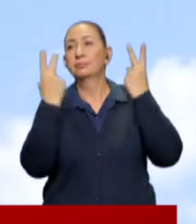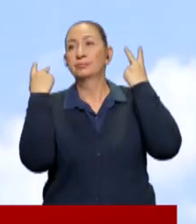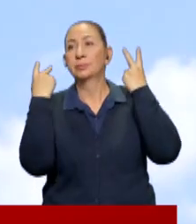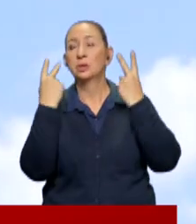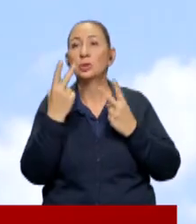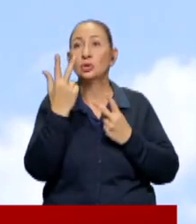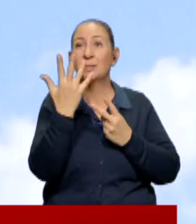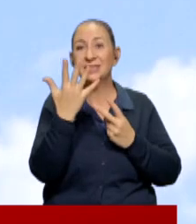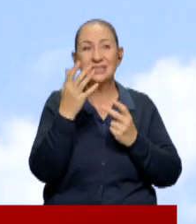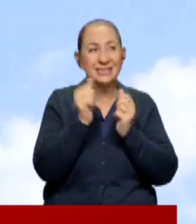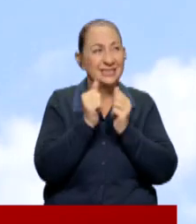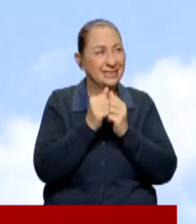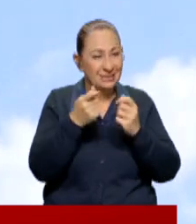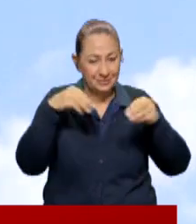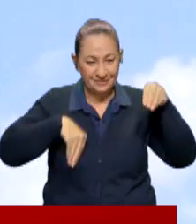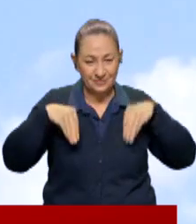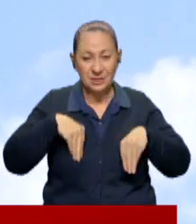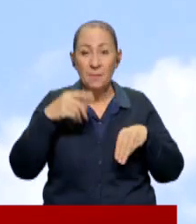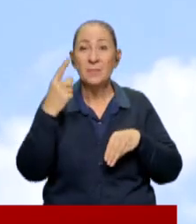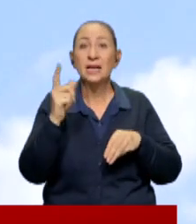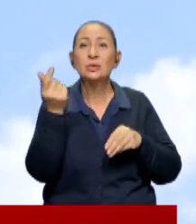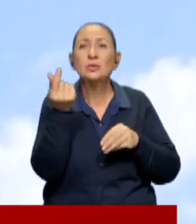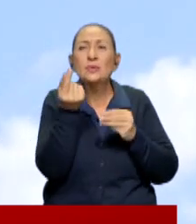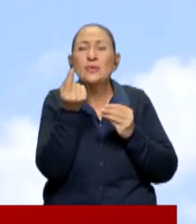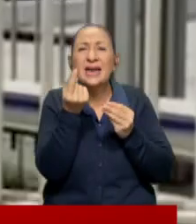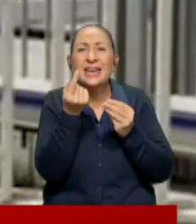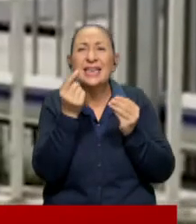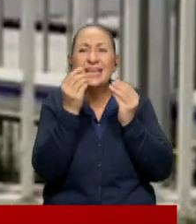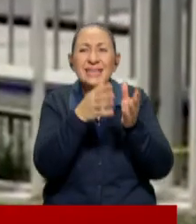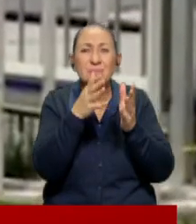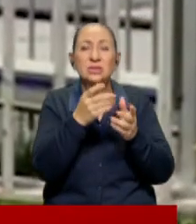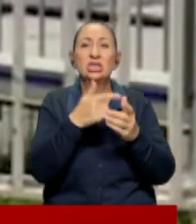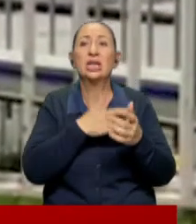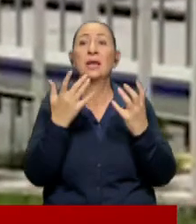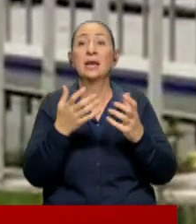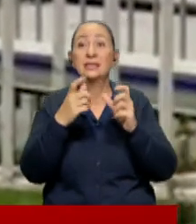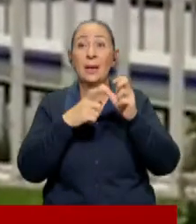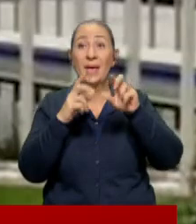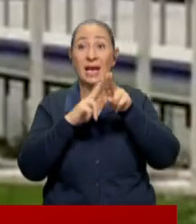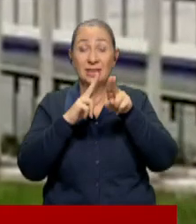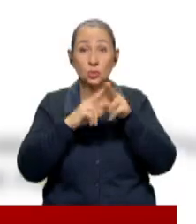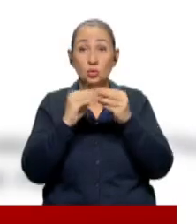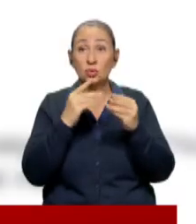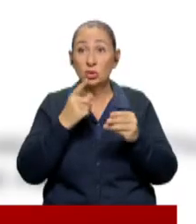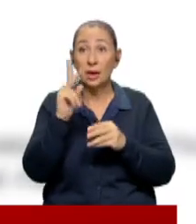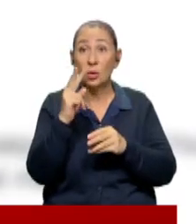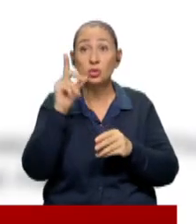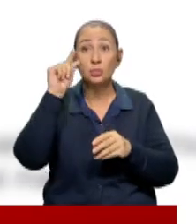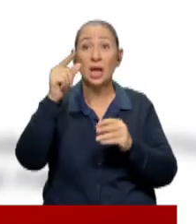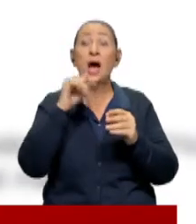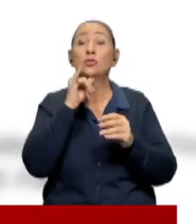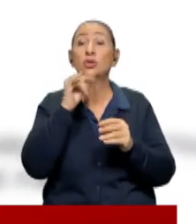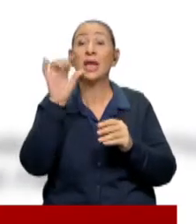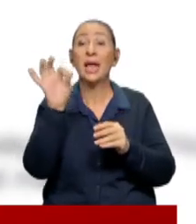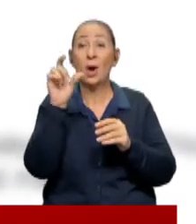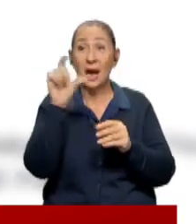3-5 yandaş cebini doldururken binlerce küçük yatırımcının canı yandı. SPK'nın suç duyurusu için hazırladığı raporda şüphelilerin Ağustos